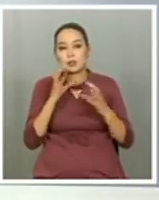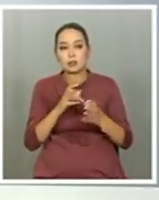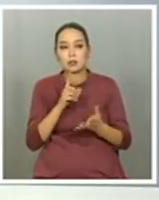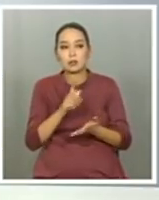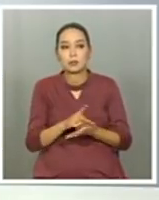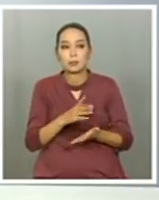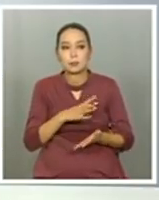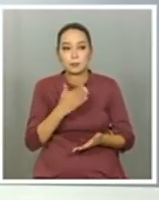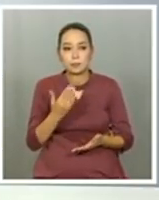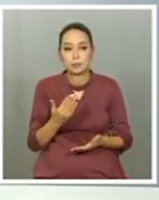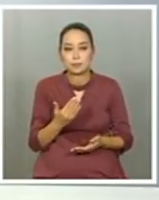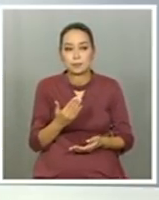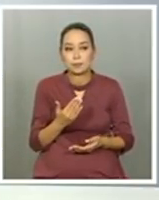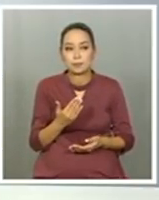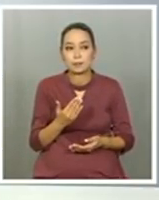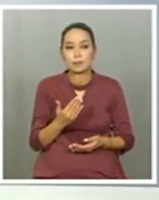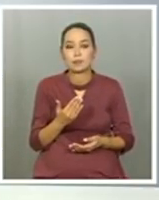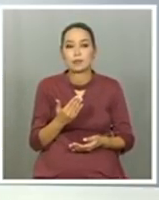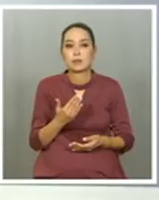бірі